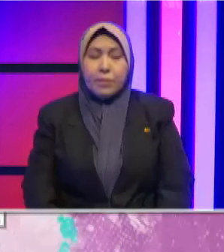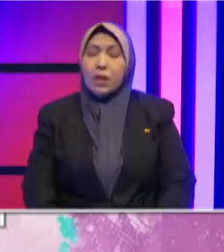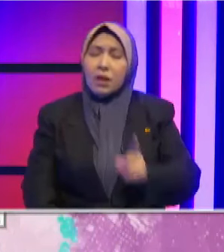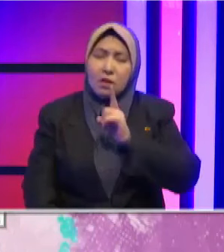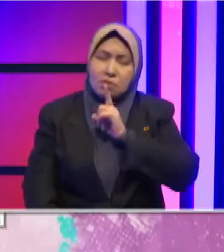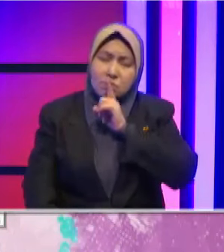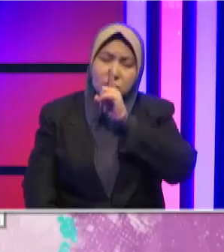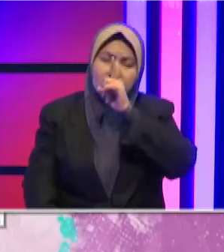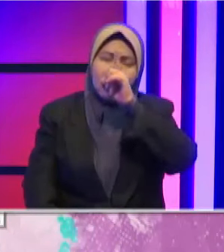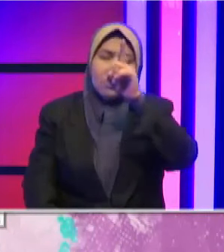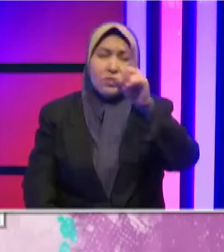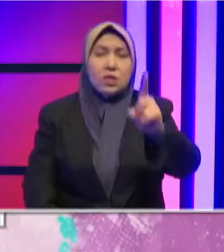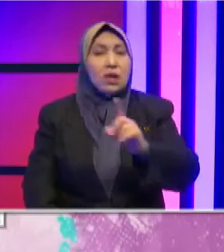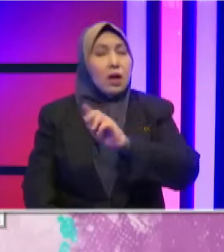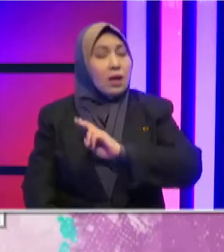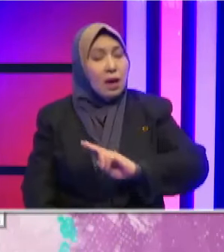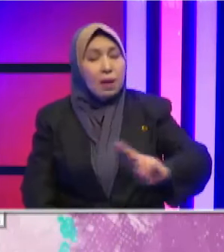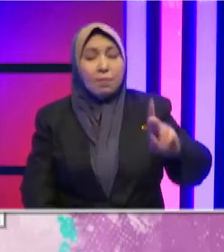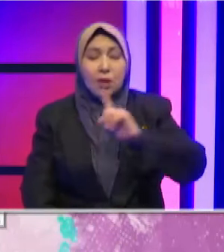Hai Inna